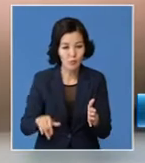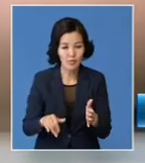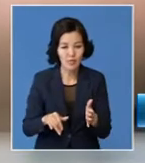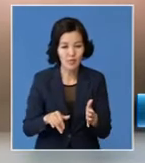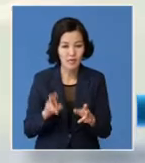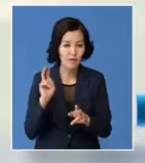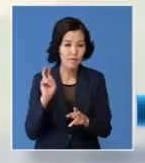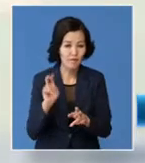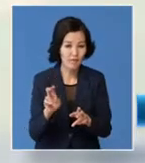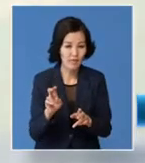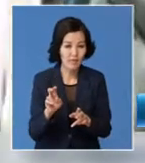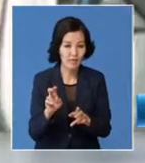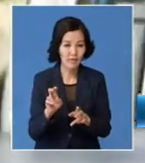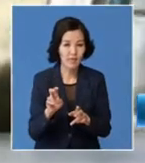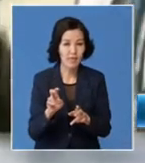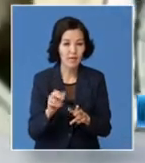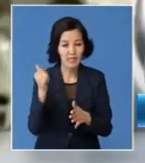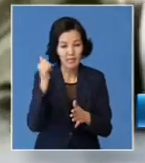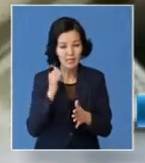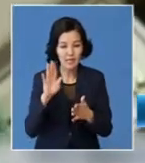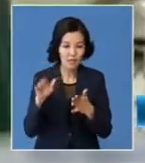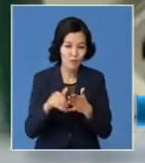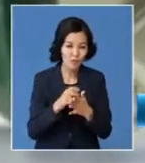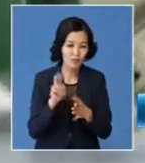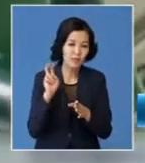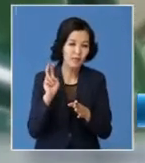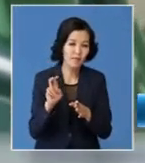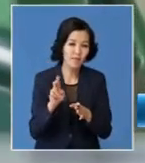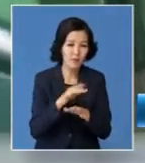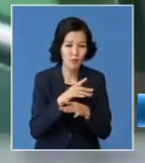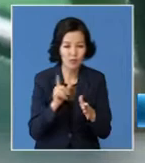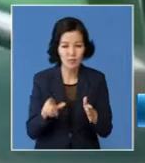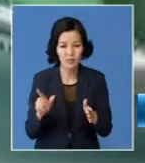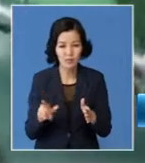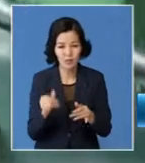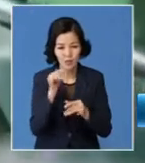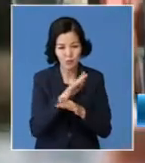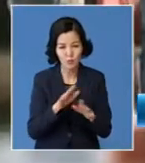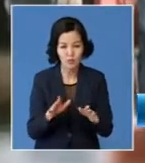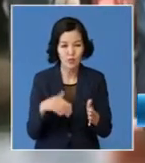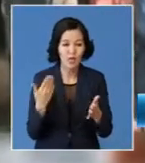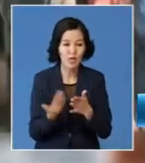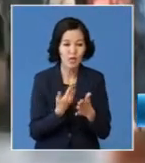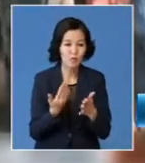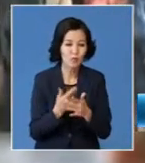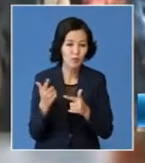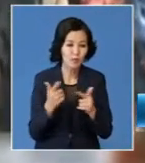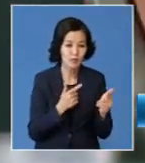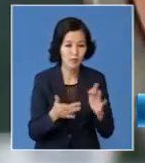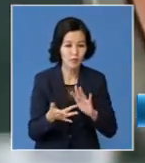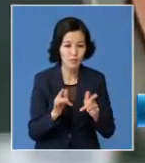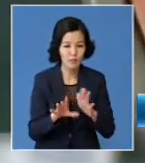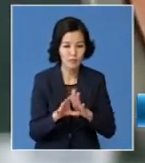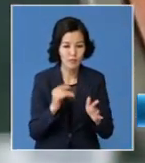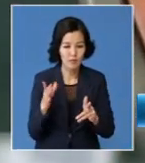выхода на маршрут. В итоге прокатиться на старых, новых трамваях большинству горожан так и не удалось. Обзор республиканских новостей подготовил